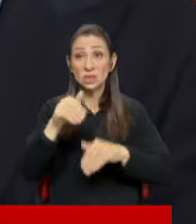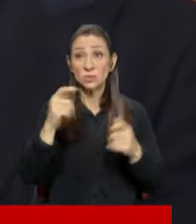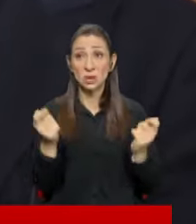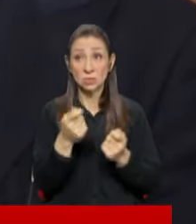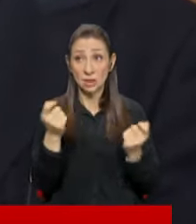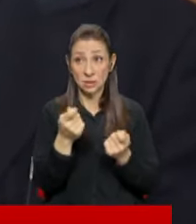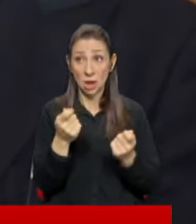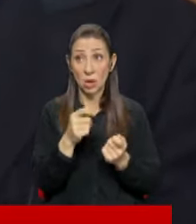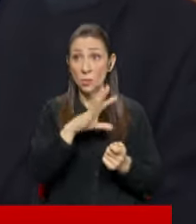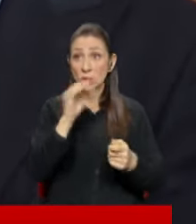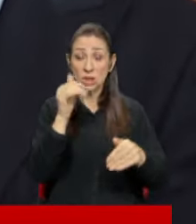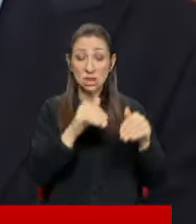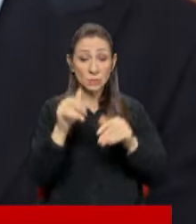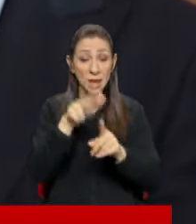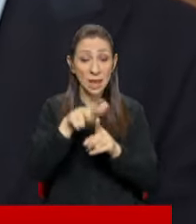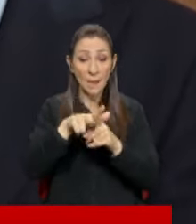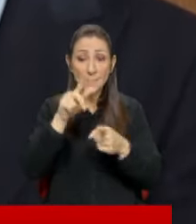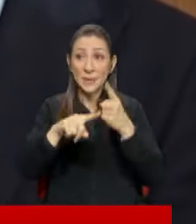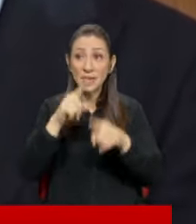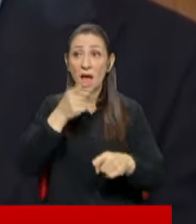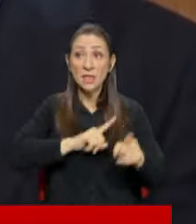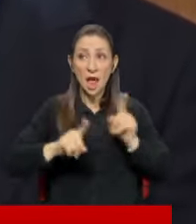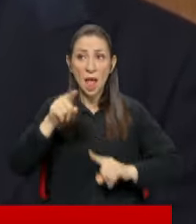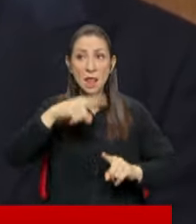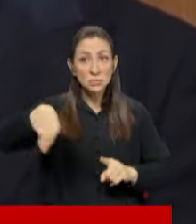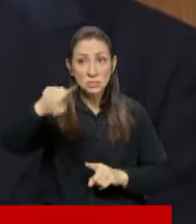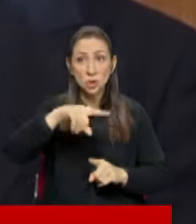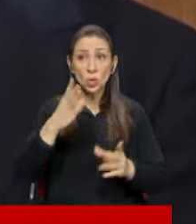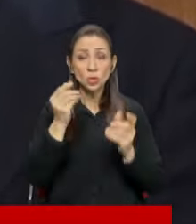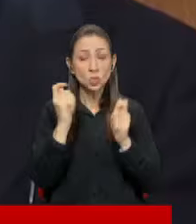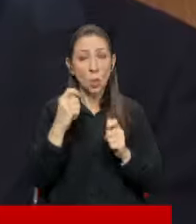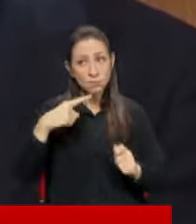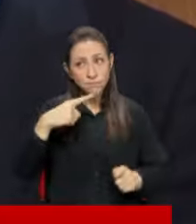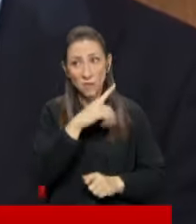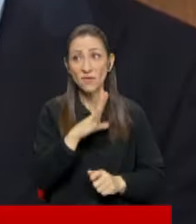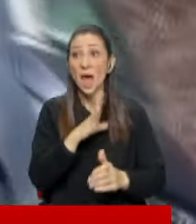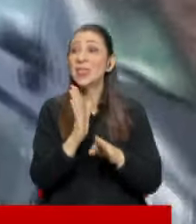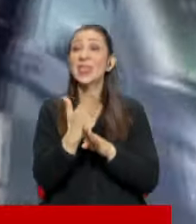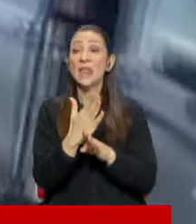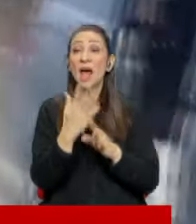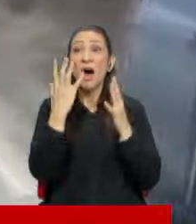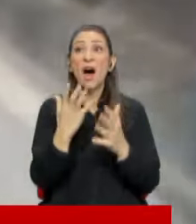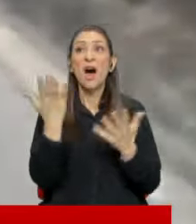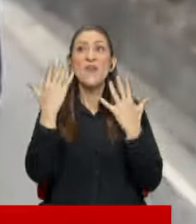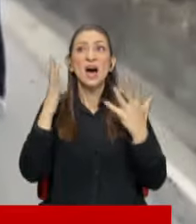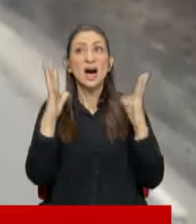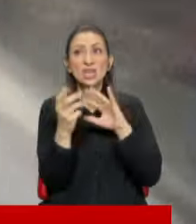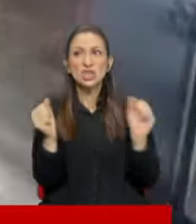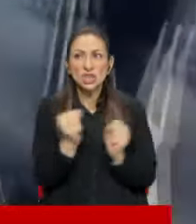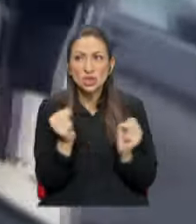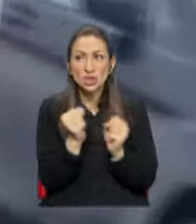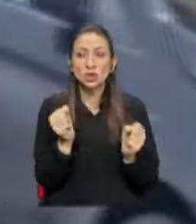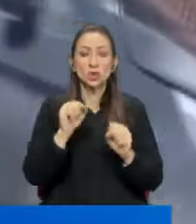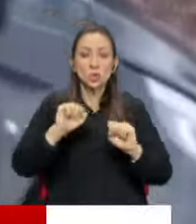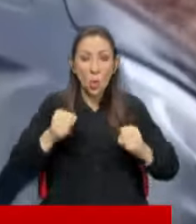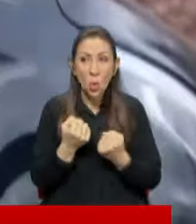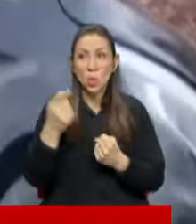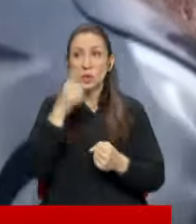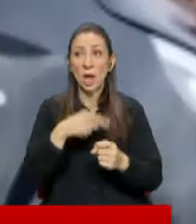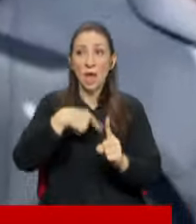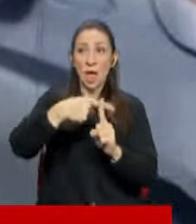çalışmalarında bütün seçime katılan partilerimiz, adaylarımız büyük zorluklar çekiyor. Hem de bir de ağır hava şartları da, kış şartları da